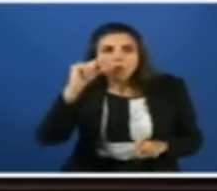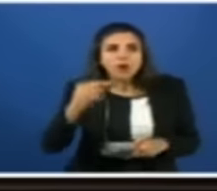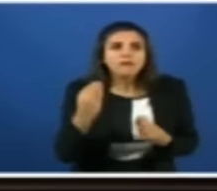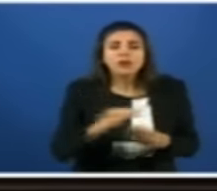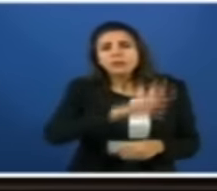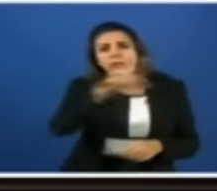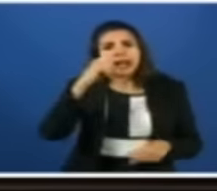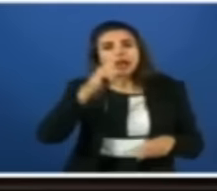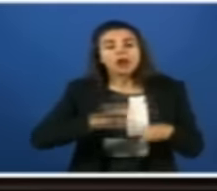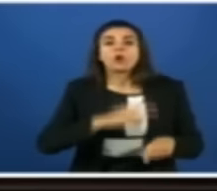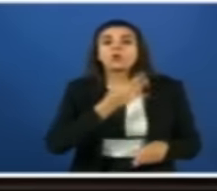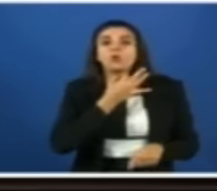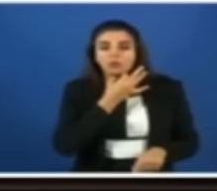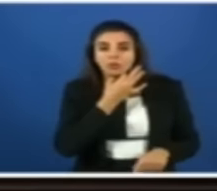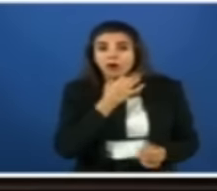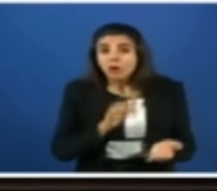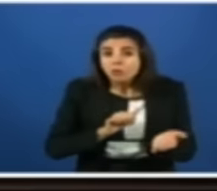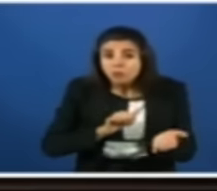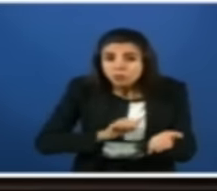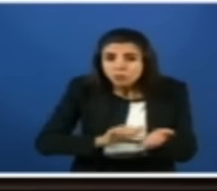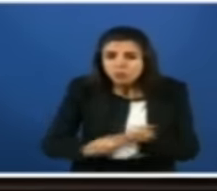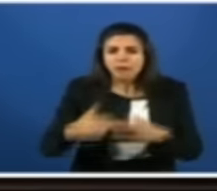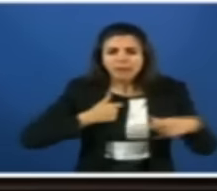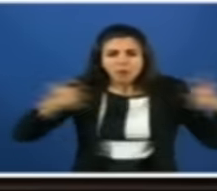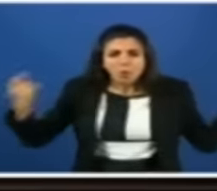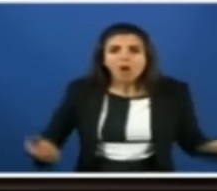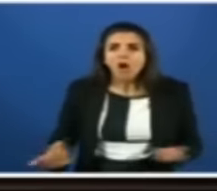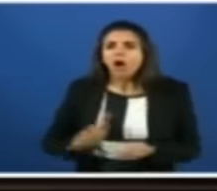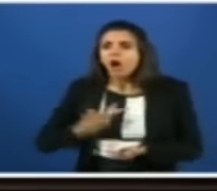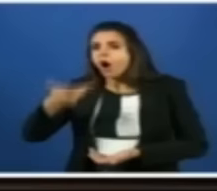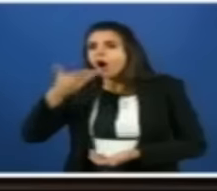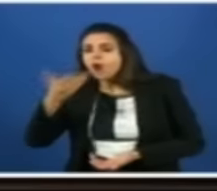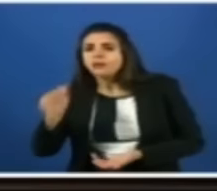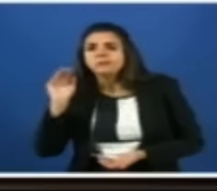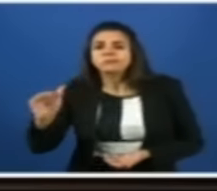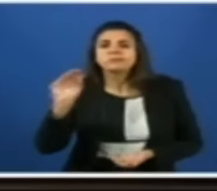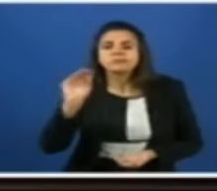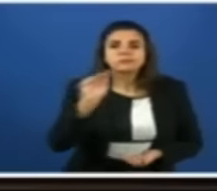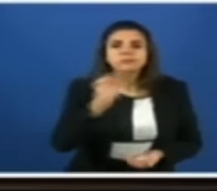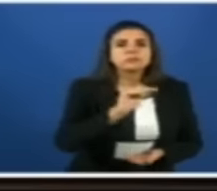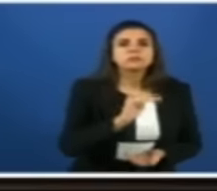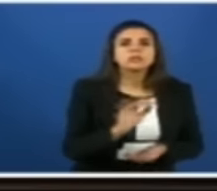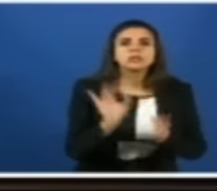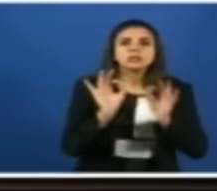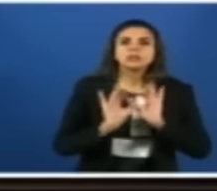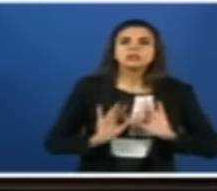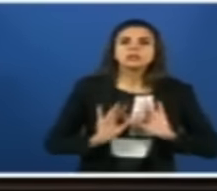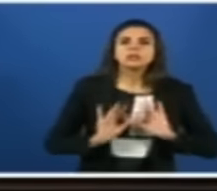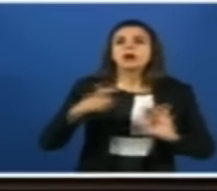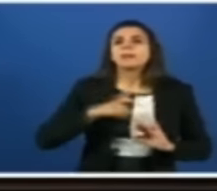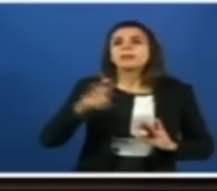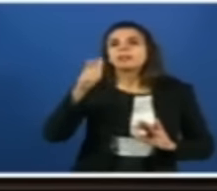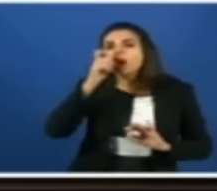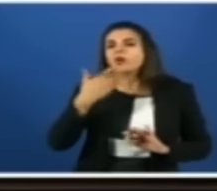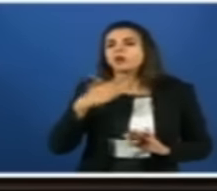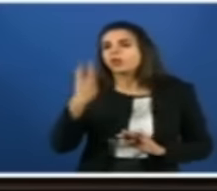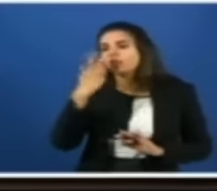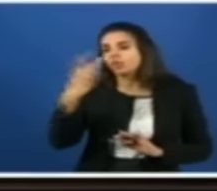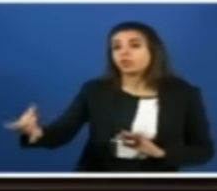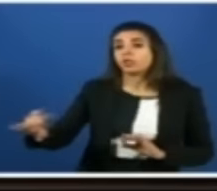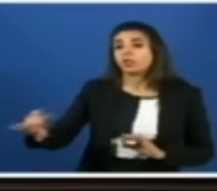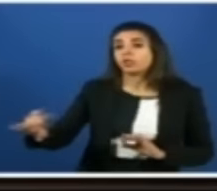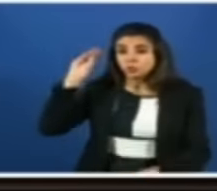İnanın bütün uyarılarımızda ne yazık ki dikkate alınmadı,